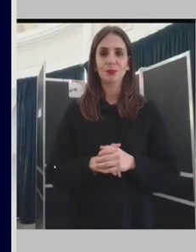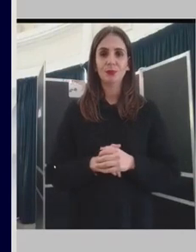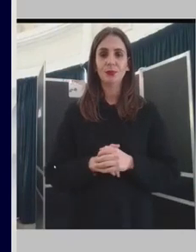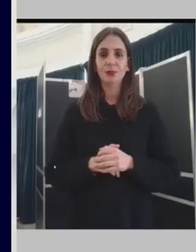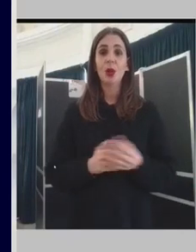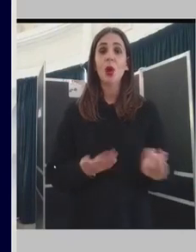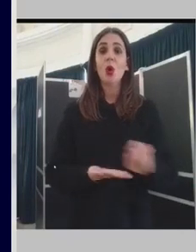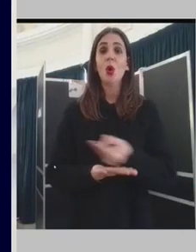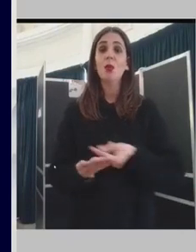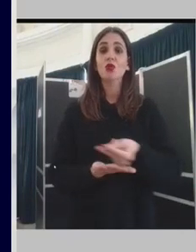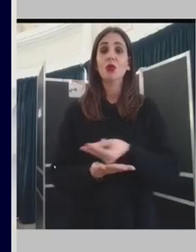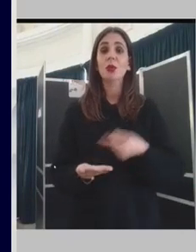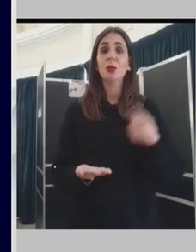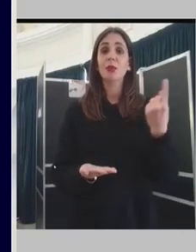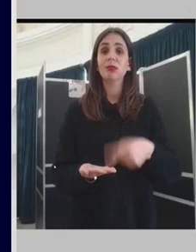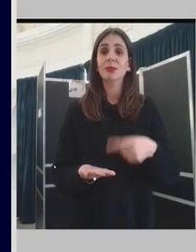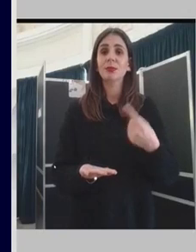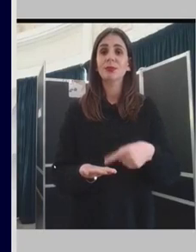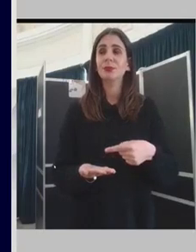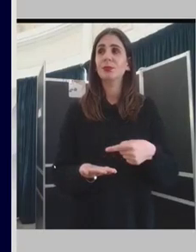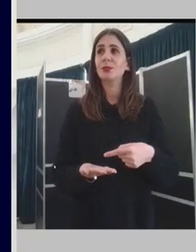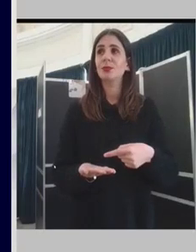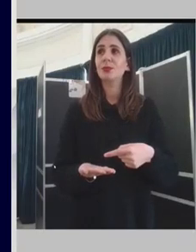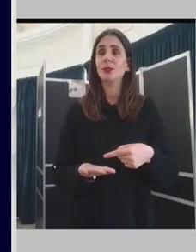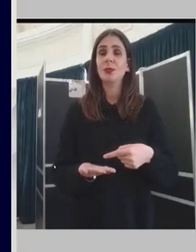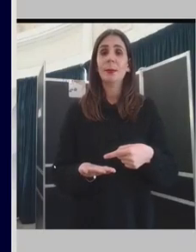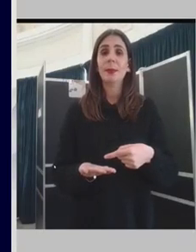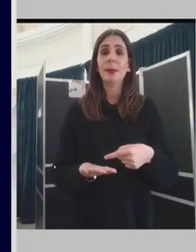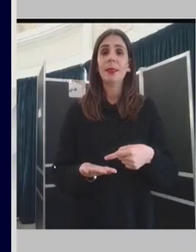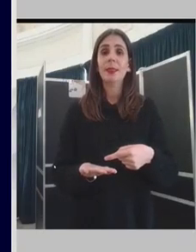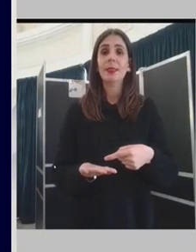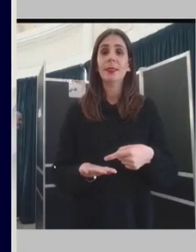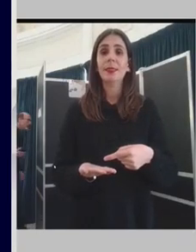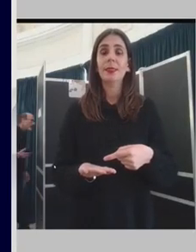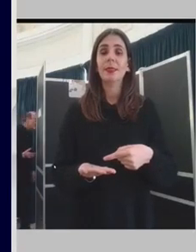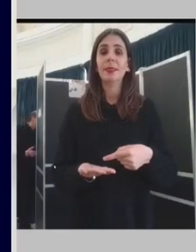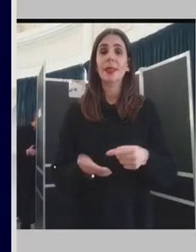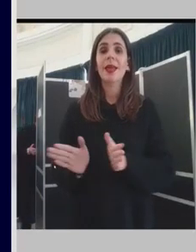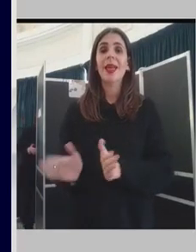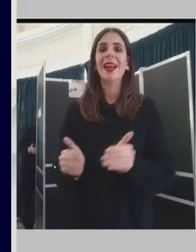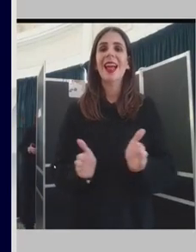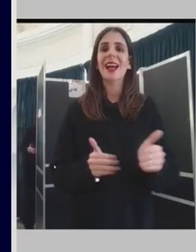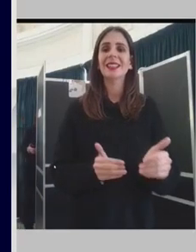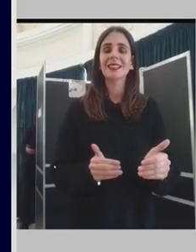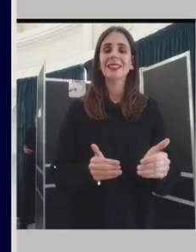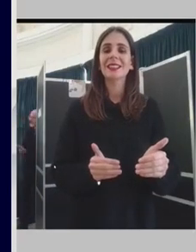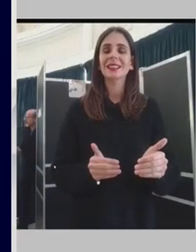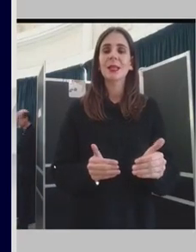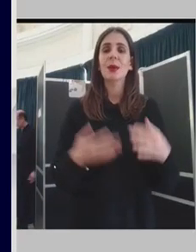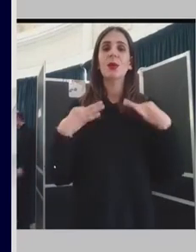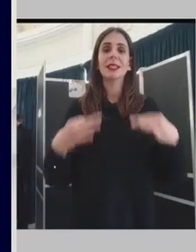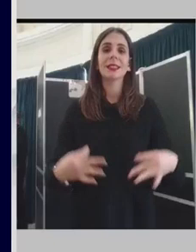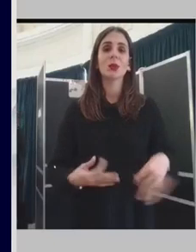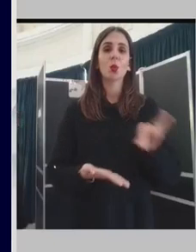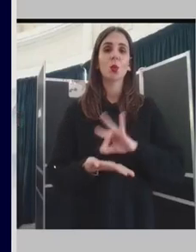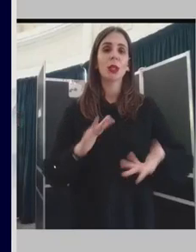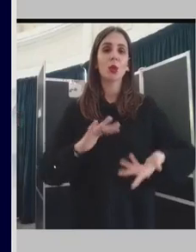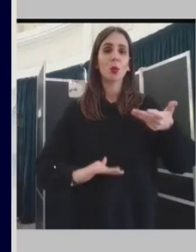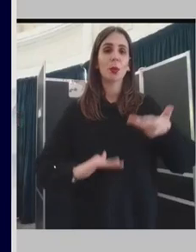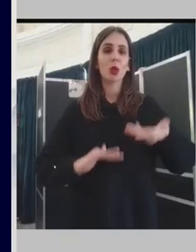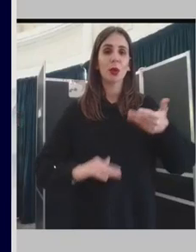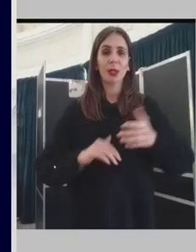Questo progetto è rivolto alle quarte classi degli istituti superiori. Quindi che